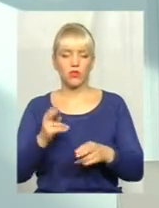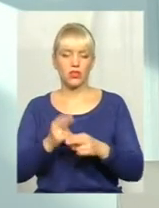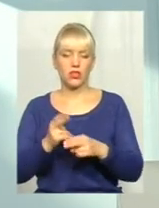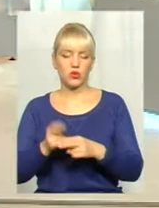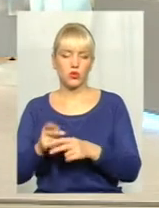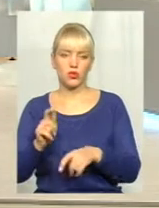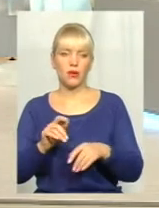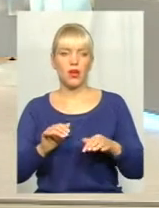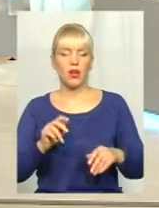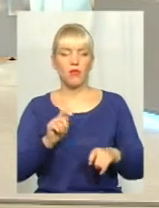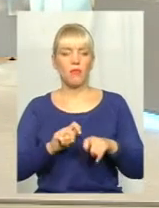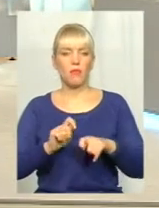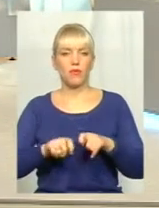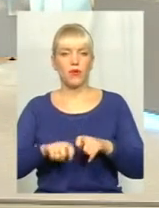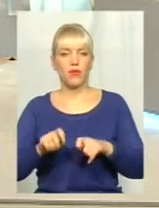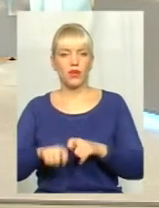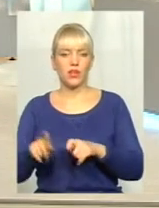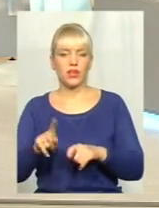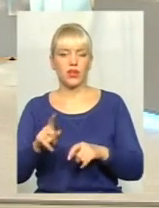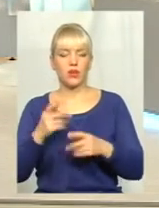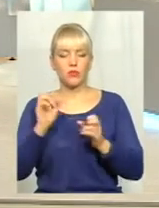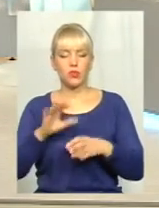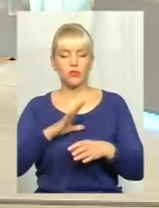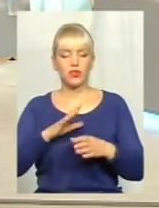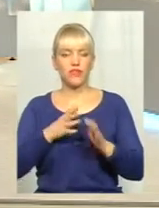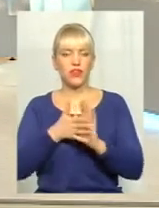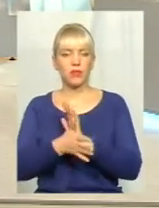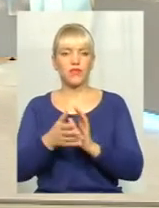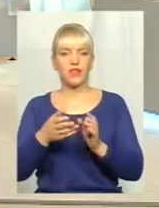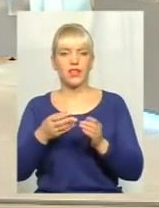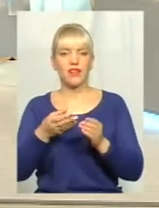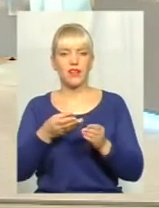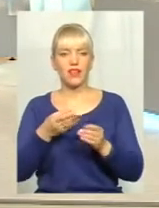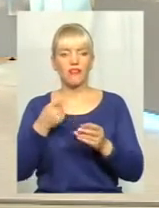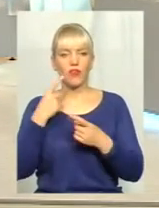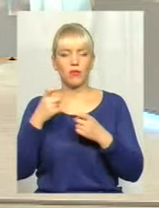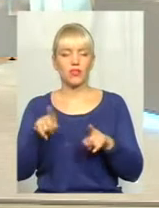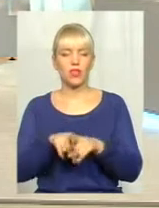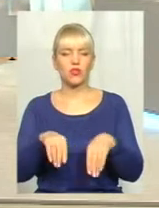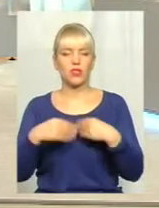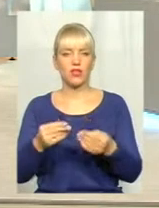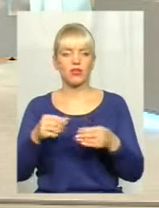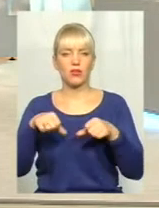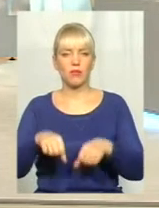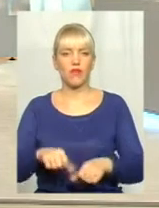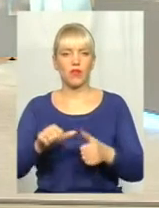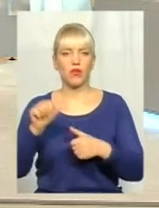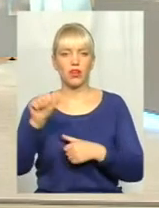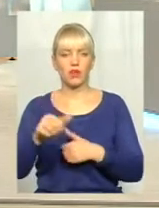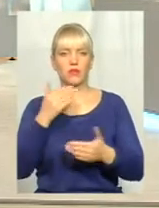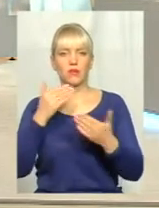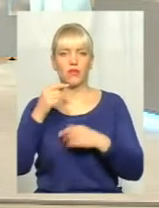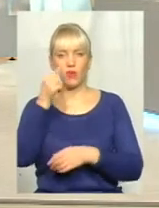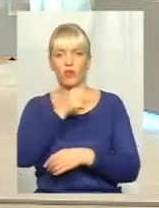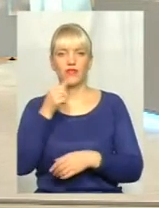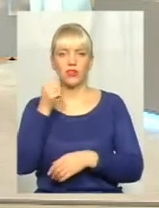витоку інформації, яка потім негативно вплине на самого найманого працівника. І також надано право окремо спілкуватися